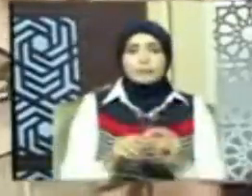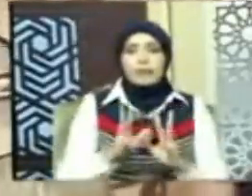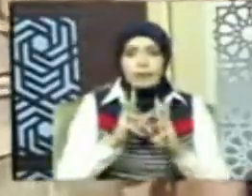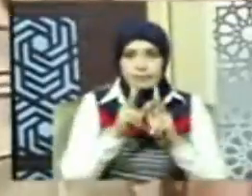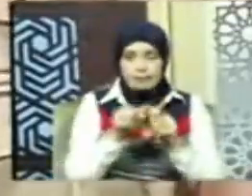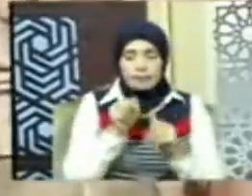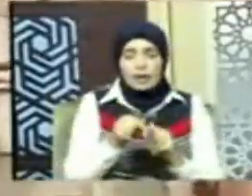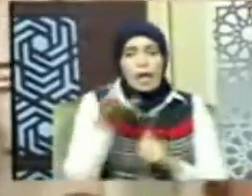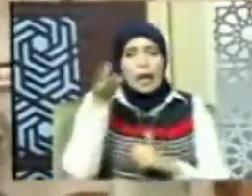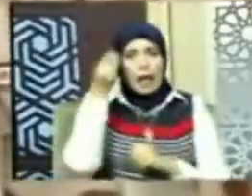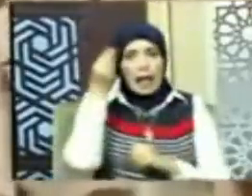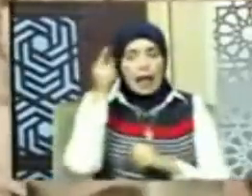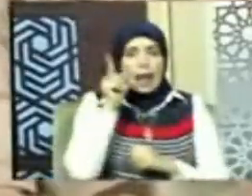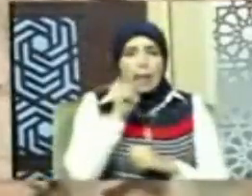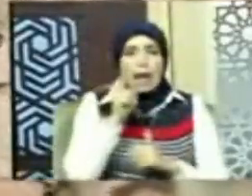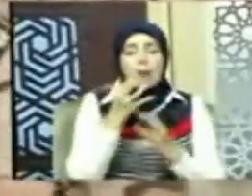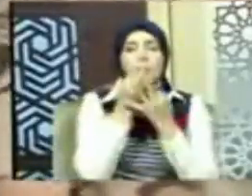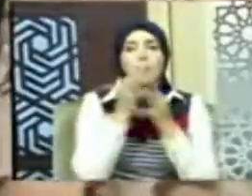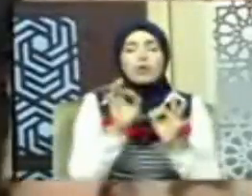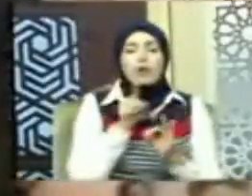العلم المطلق